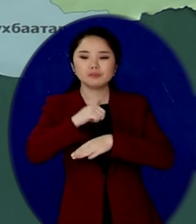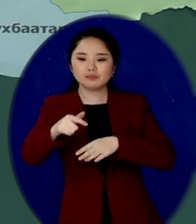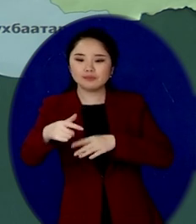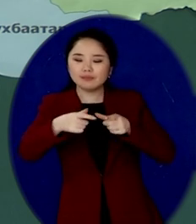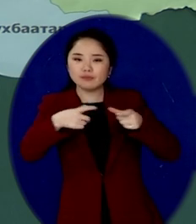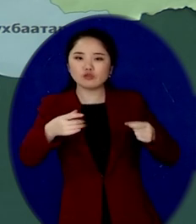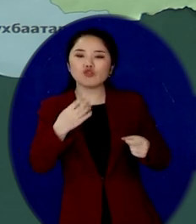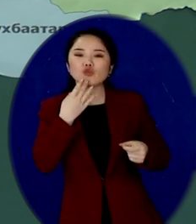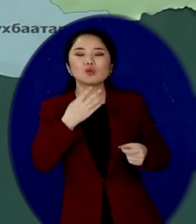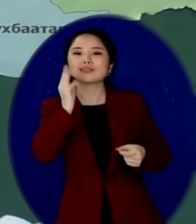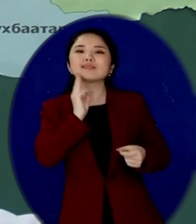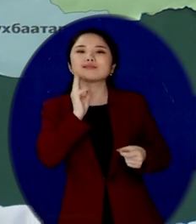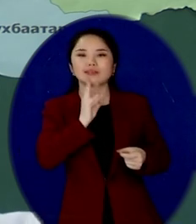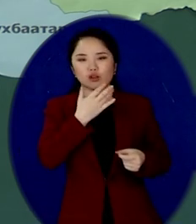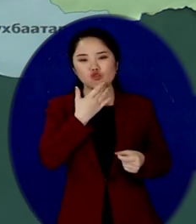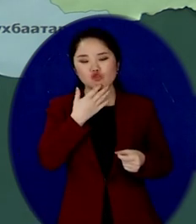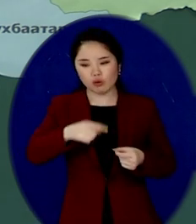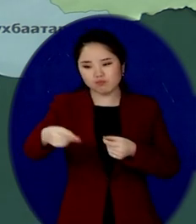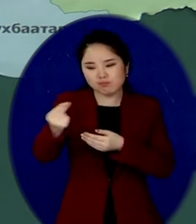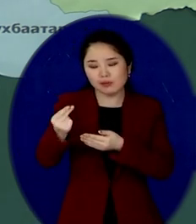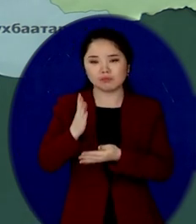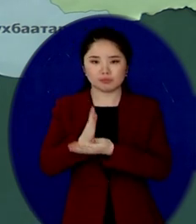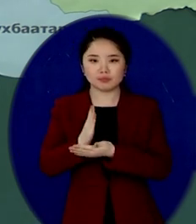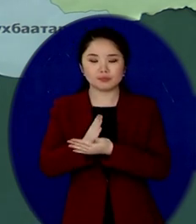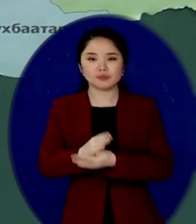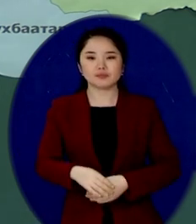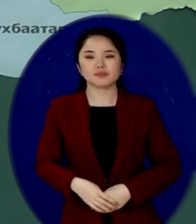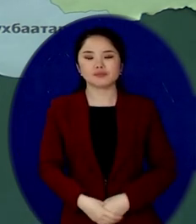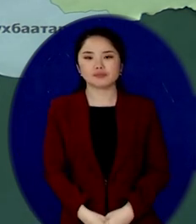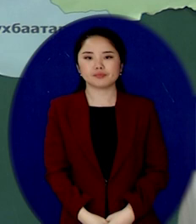дээр шар өнгөөр тэмдэглэн дүрсэлжээ.